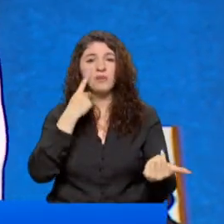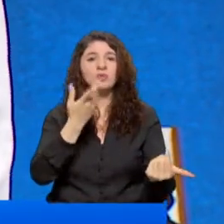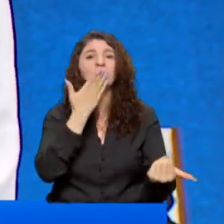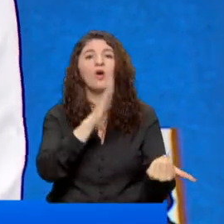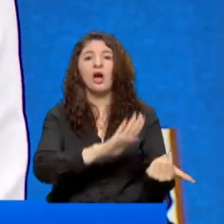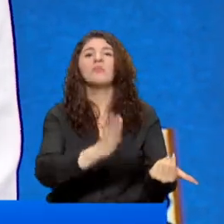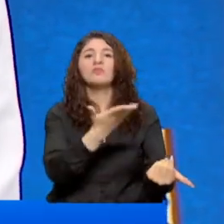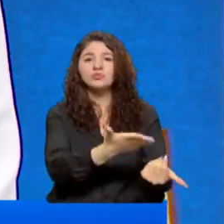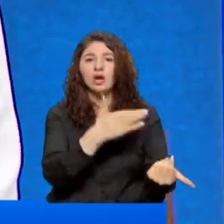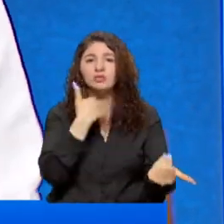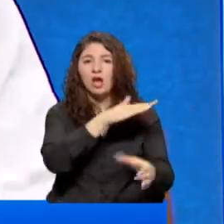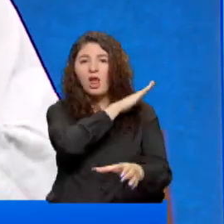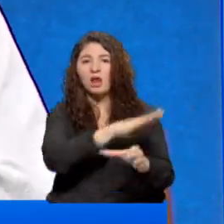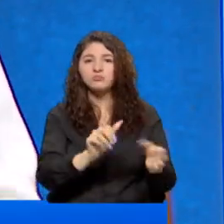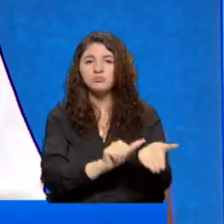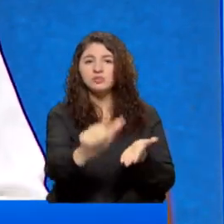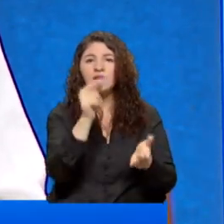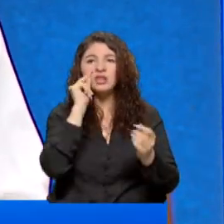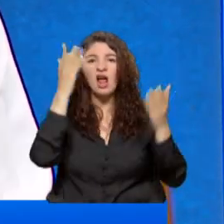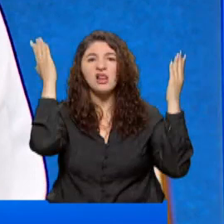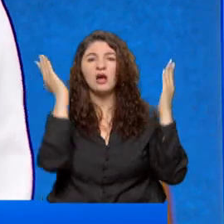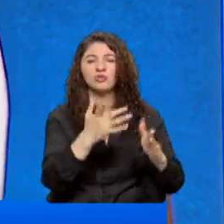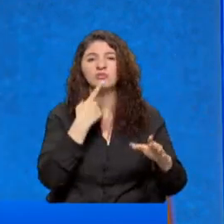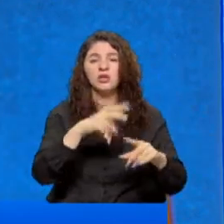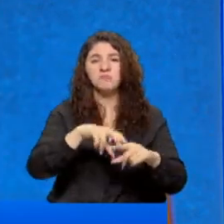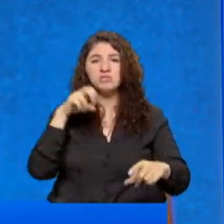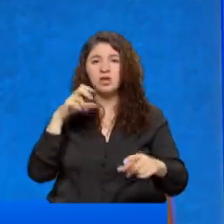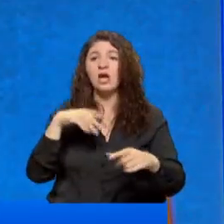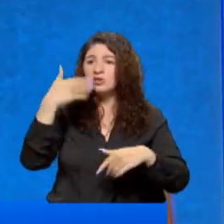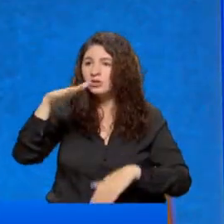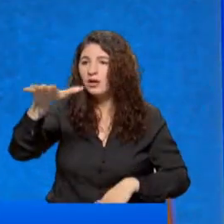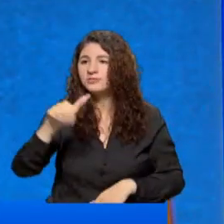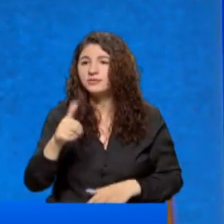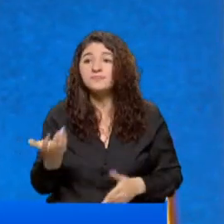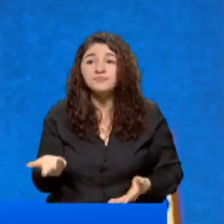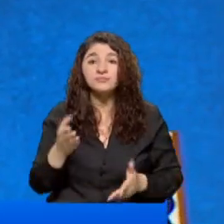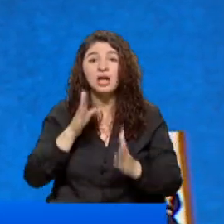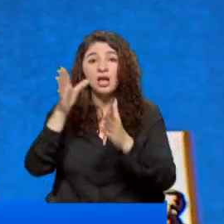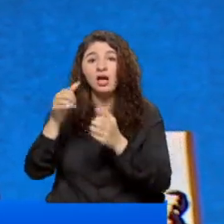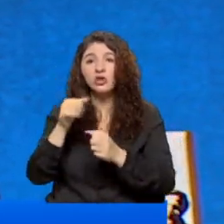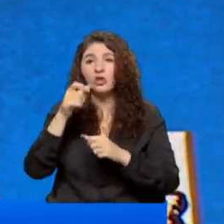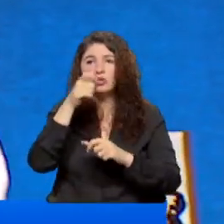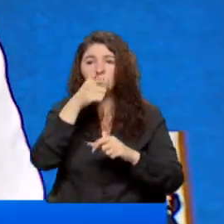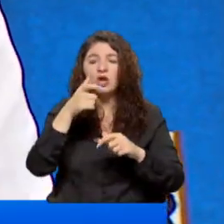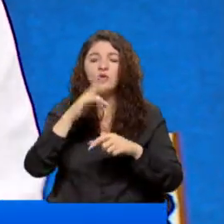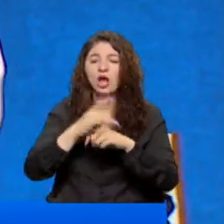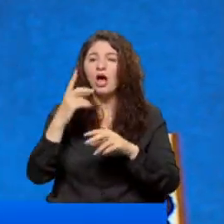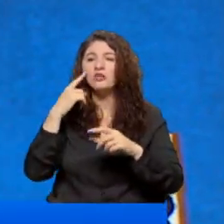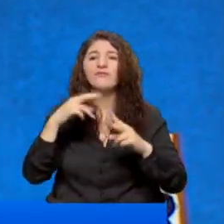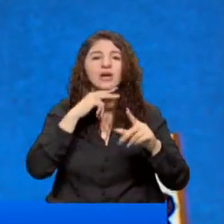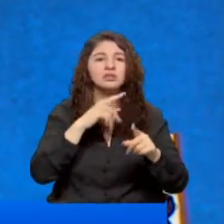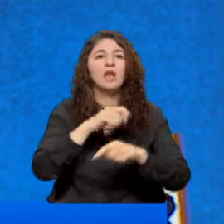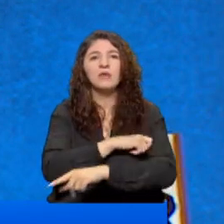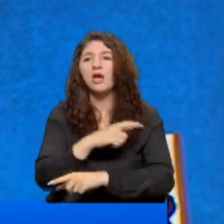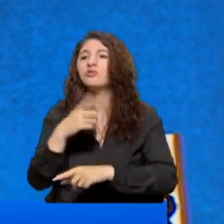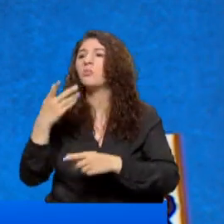vakti üretici de kalmamış hayvan hepsi kesilmiş insanlar Lanet olsun demiş çıkmışlar ithalat ay önlenecek yönlendi zaman ülkeleri araştıracak Fransa'ya